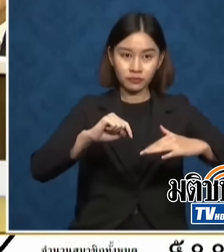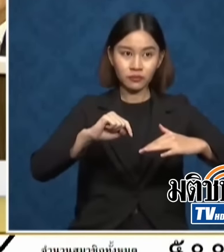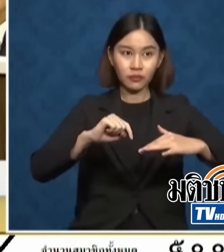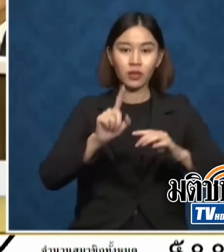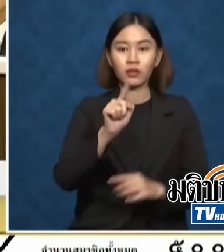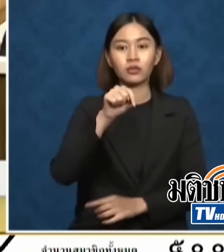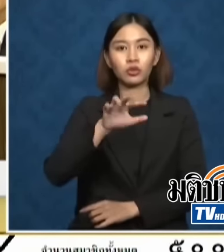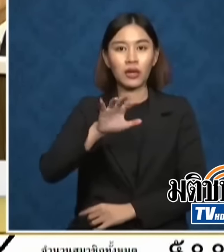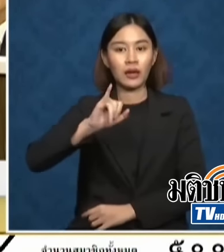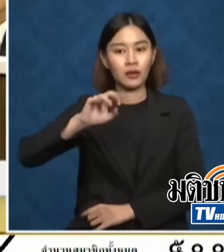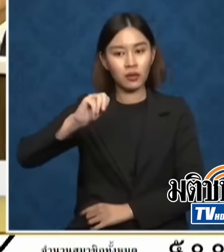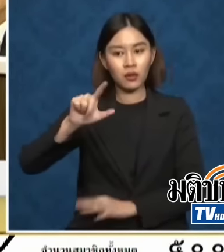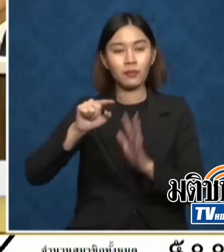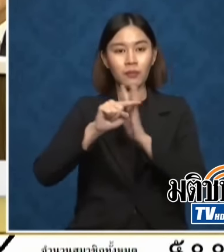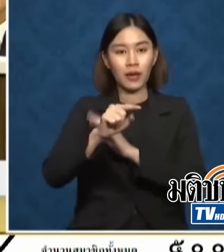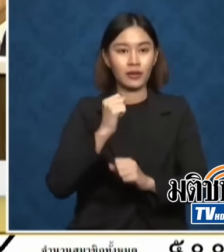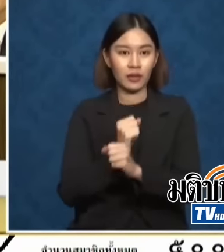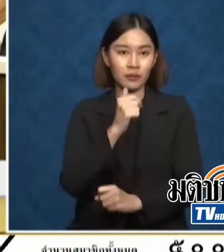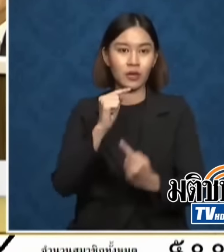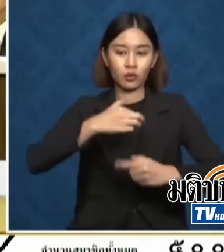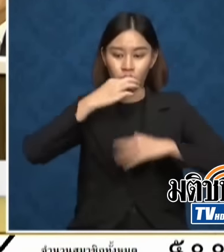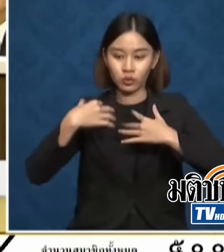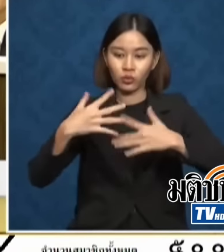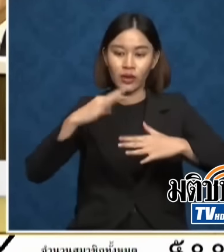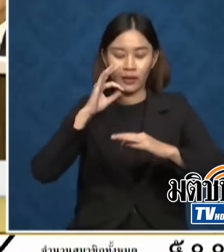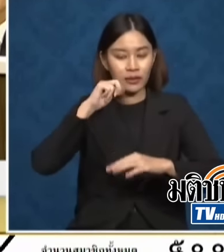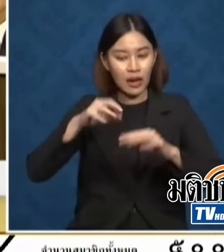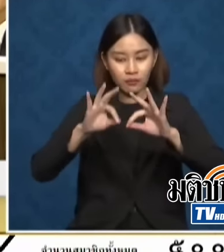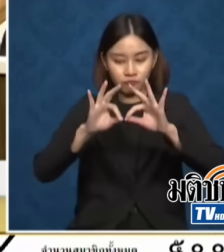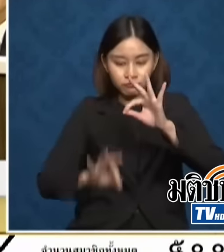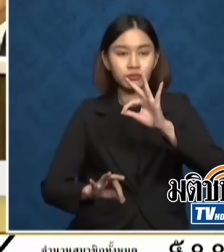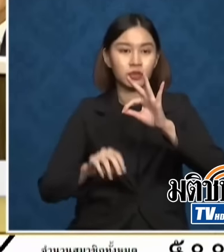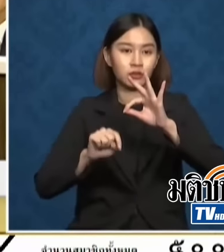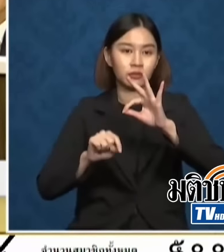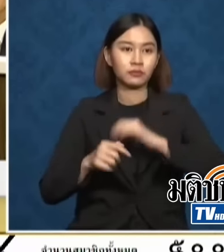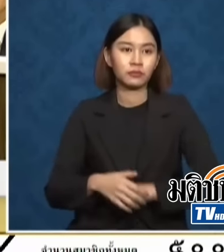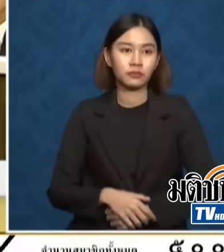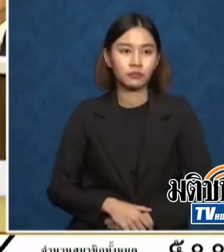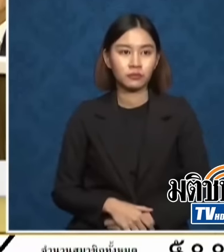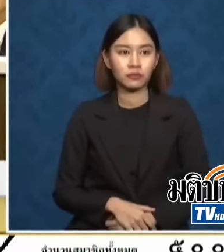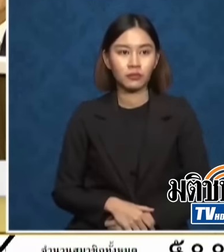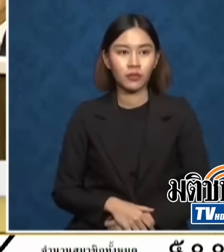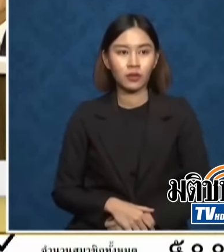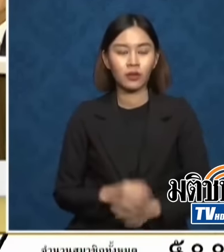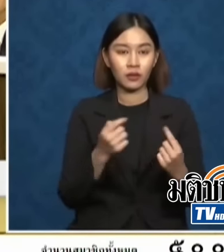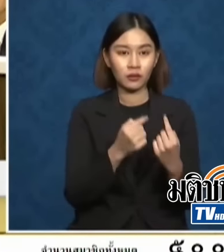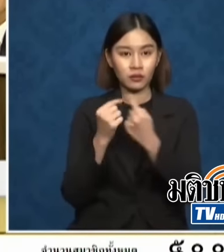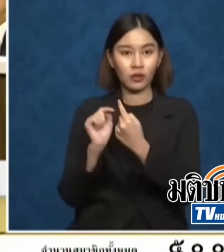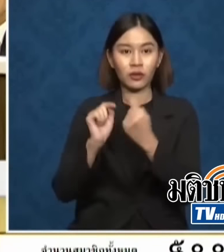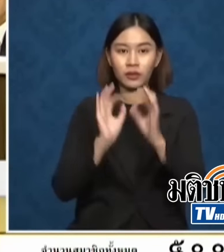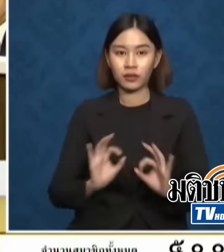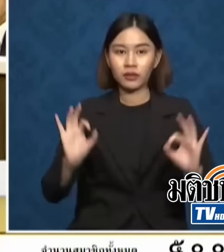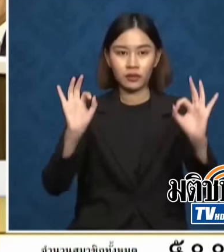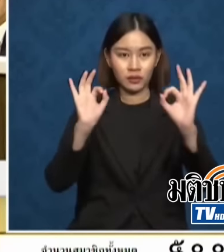กว่า 1.5 ไมล์ทะเลก็ได้เช่นในพื้นที่ทะเลน้ำลึกที่ใกล้ชายฝั่งอีกข้อหนึ่งที่สำ